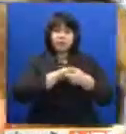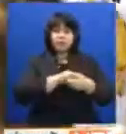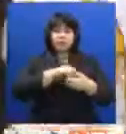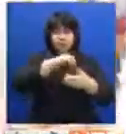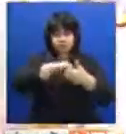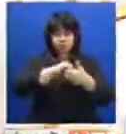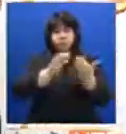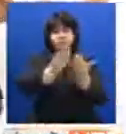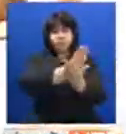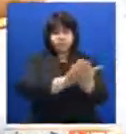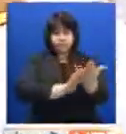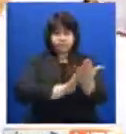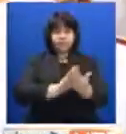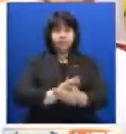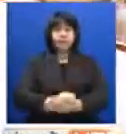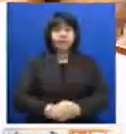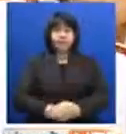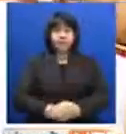ในชาติ